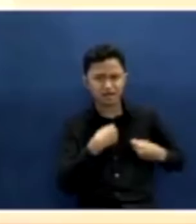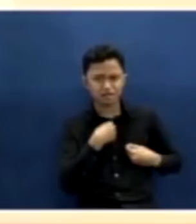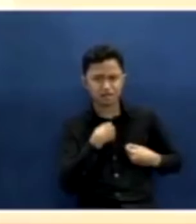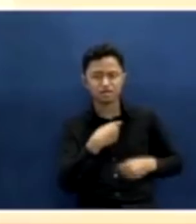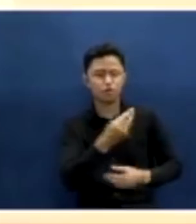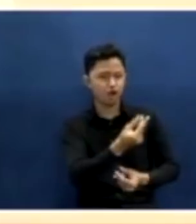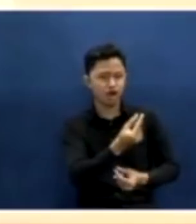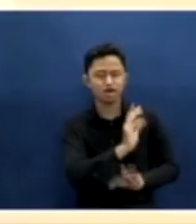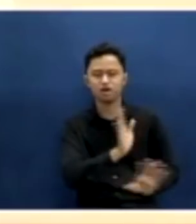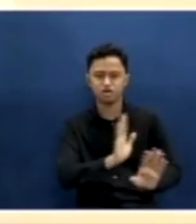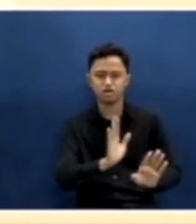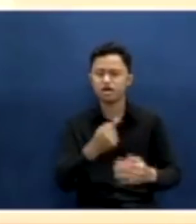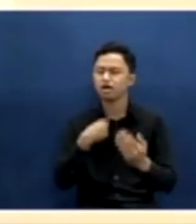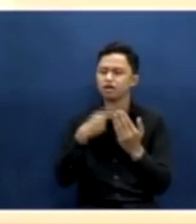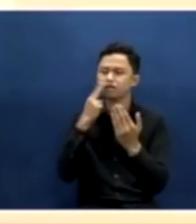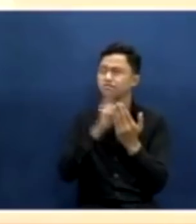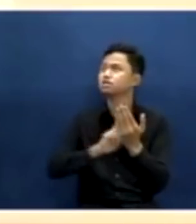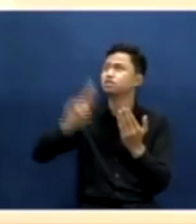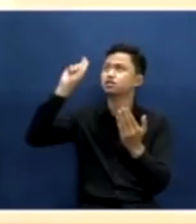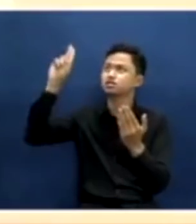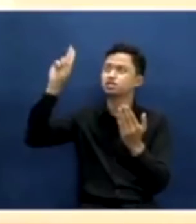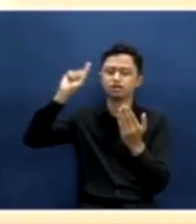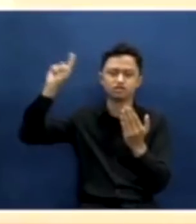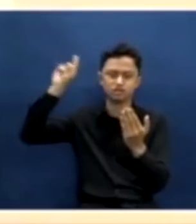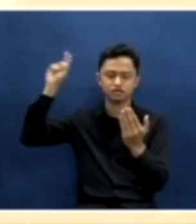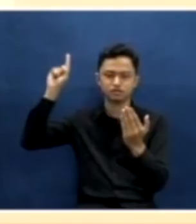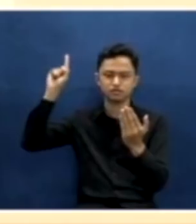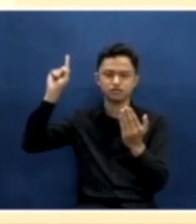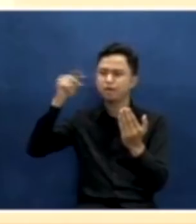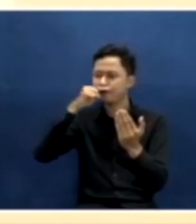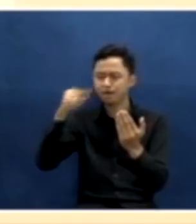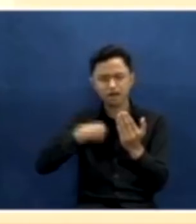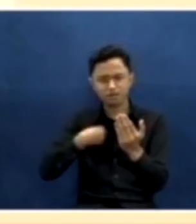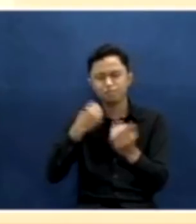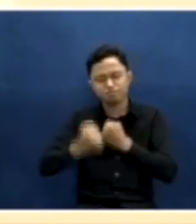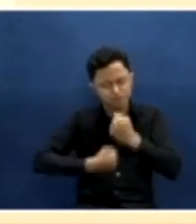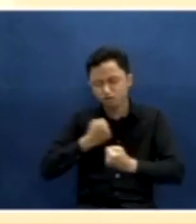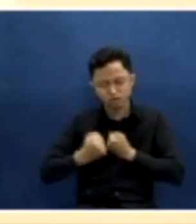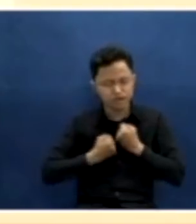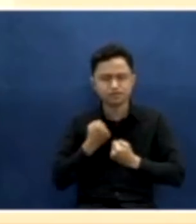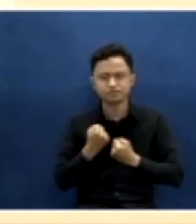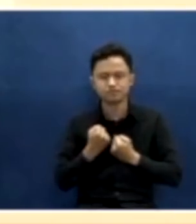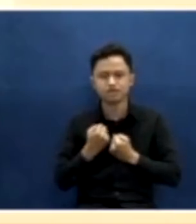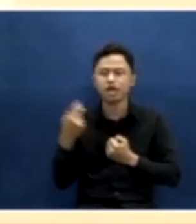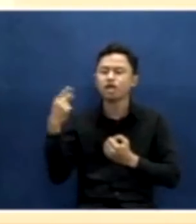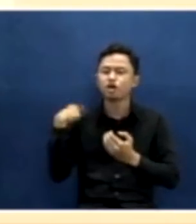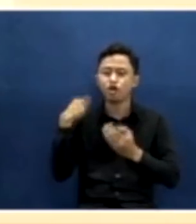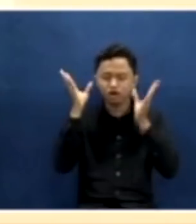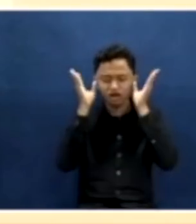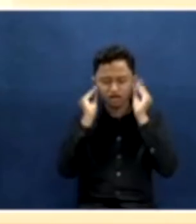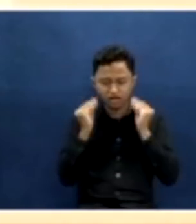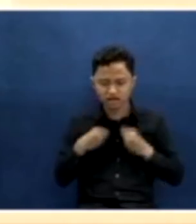Allah kami adalah saksi kebaikannya saksi pengorbanannya dan gantilah segala keringat